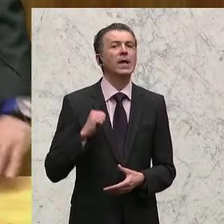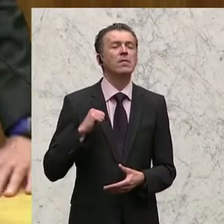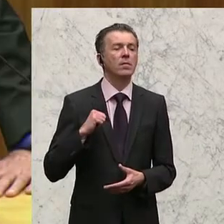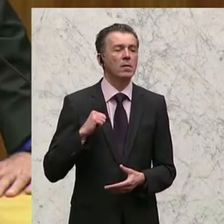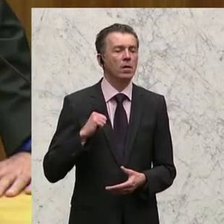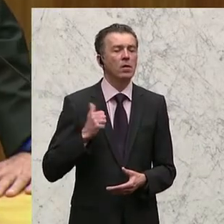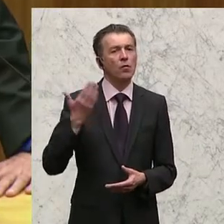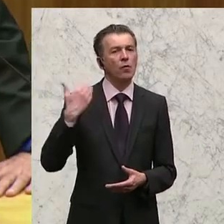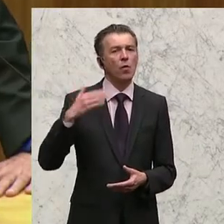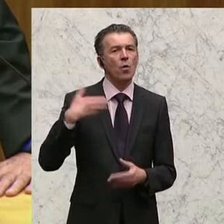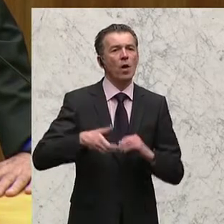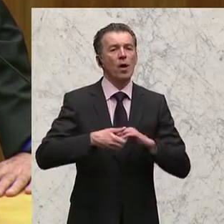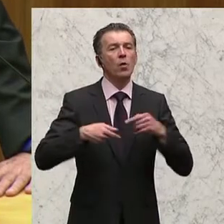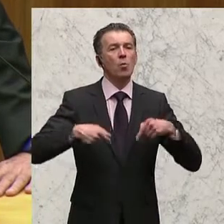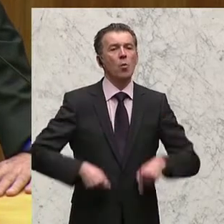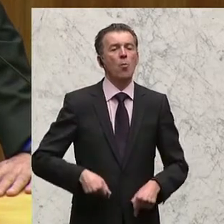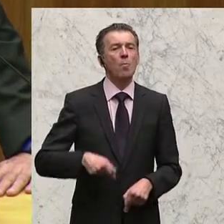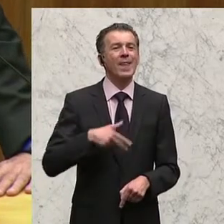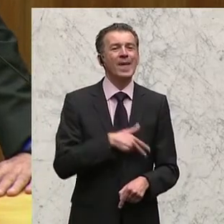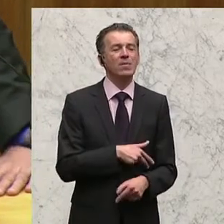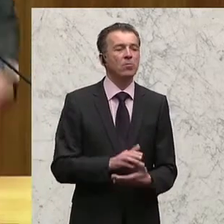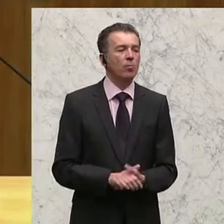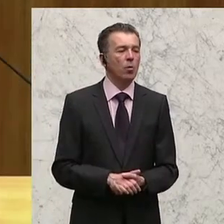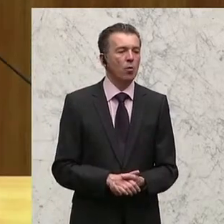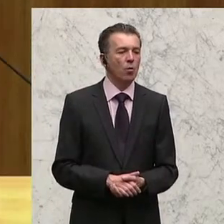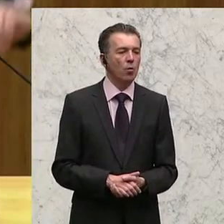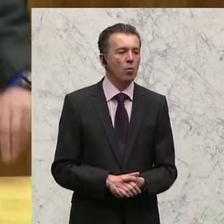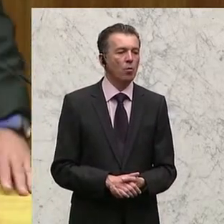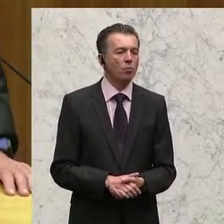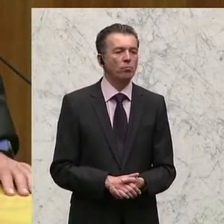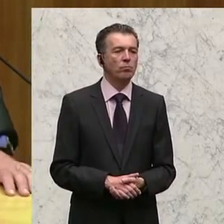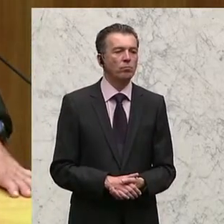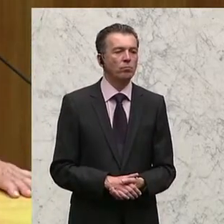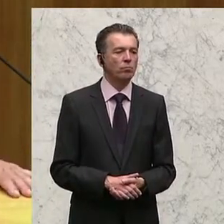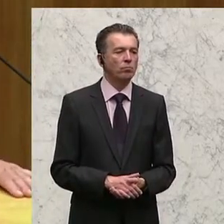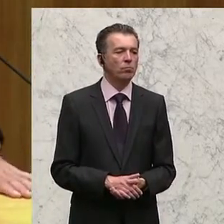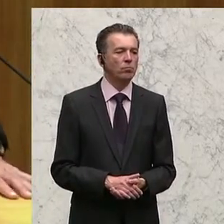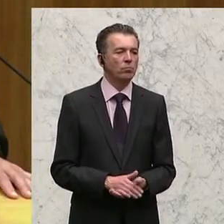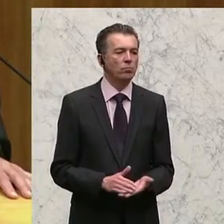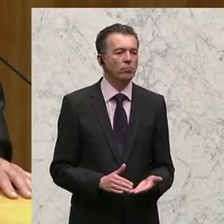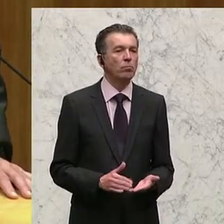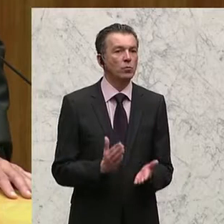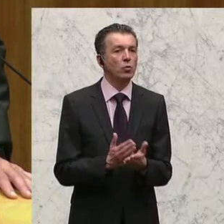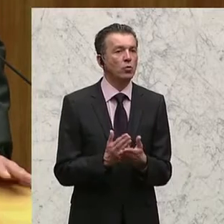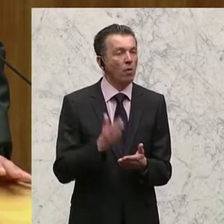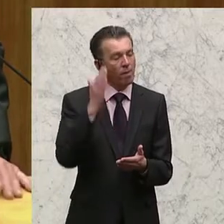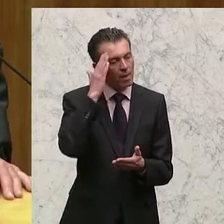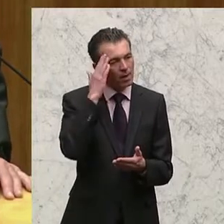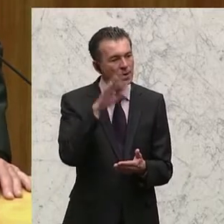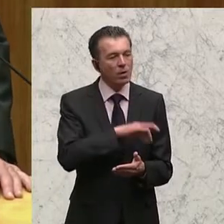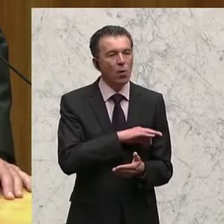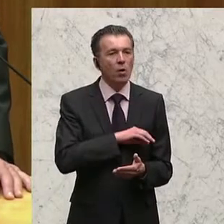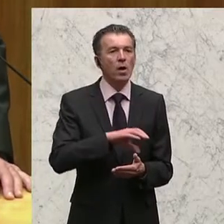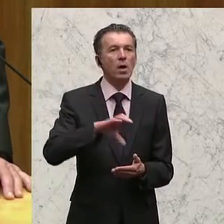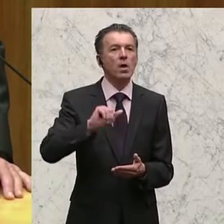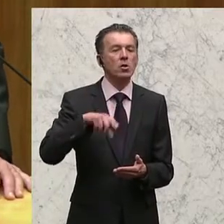Gestern hat der ehemalige Clubobmann der SPÖ als einer wenigen Redner das durchaus erkannt. Der Kollege